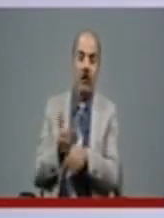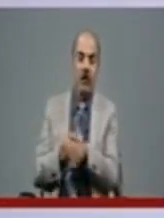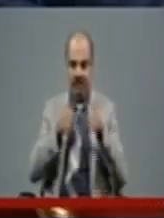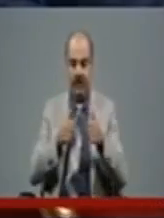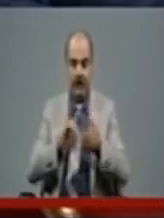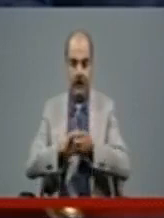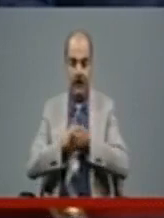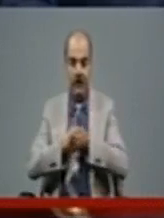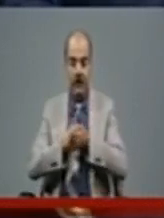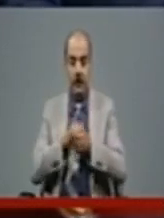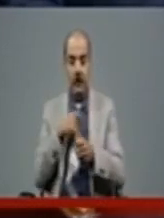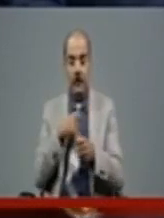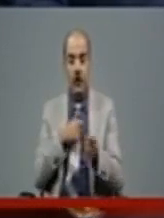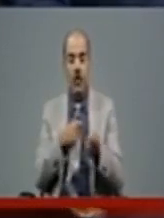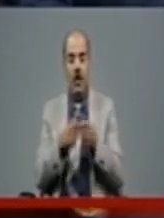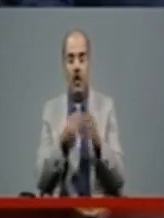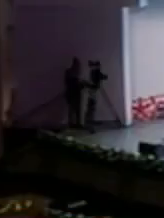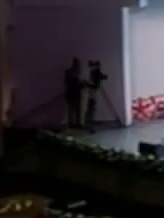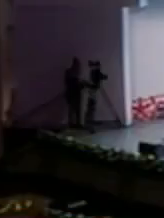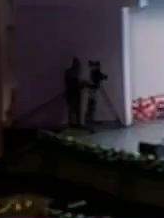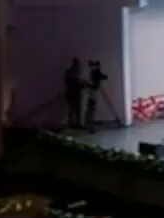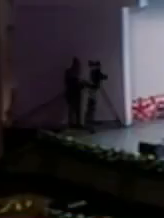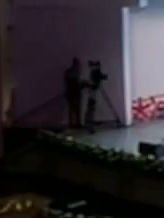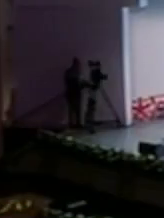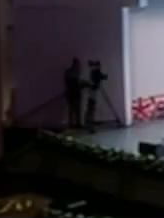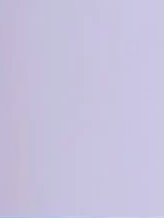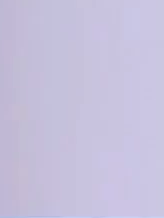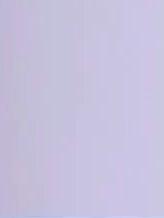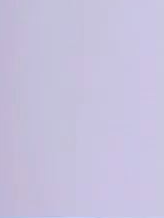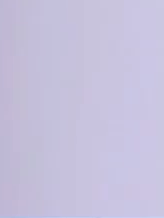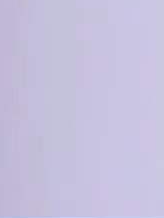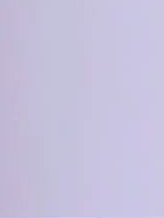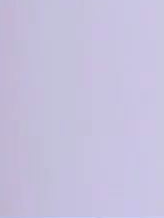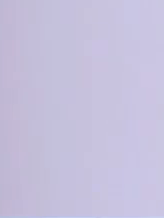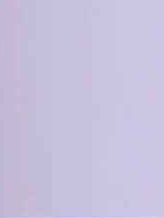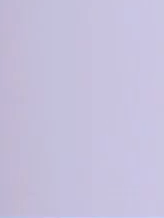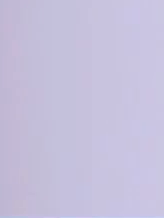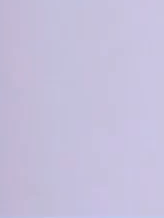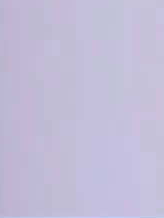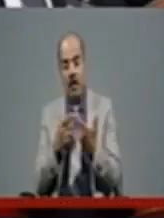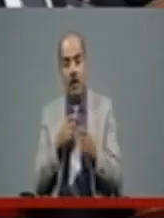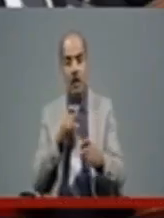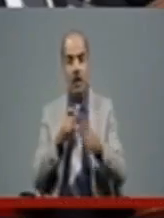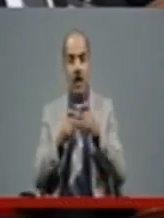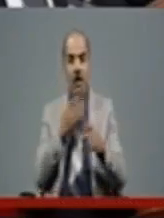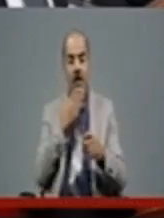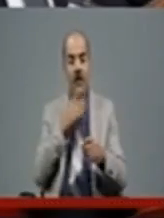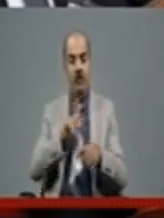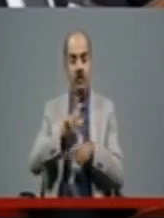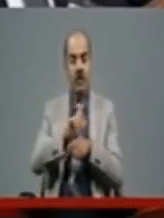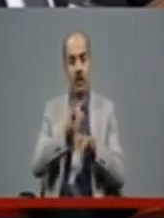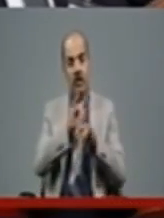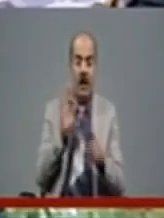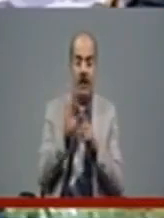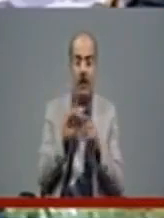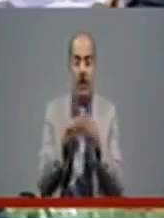تنظيم معرض ومؤتمر التجارة البينية الإفريقية الذي افتتحت نسخته الثالثة بمركز المنارة للمؤتمرات